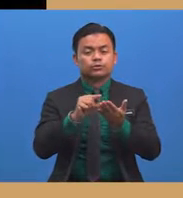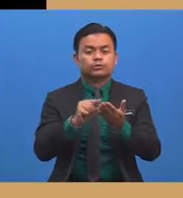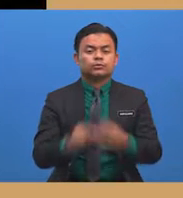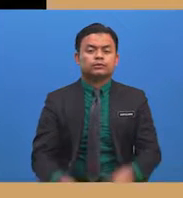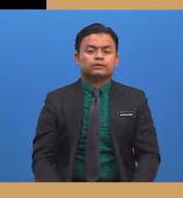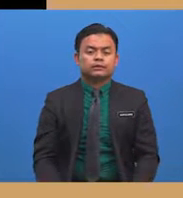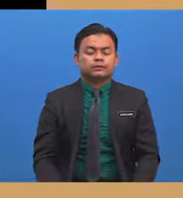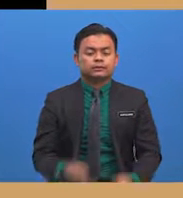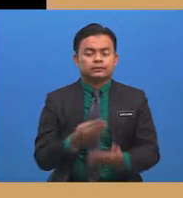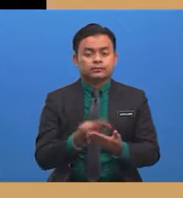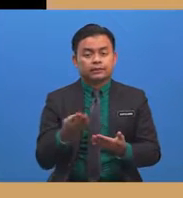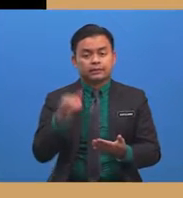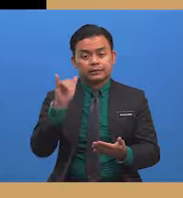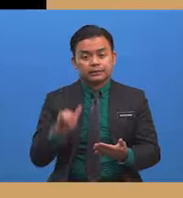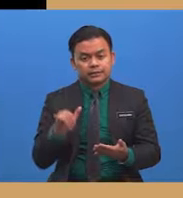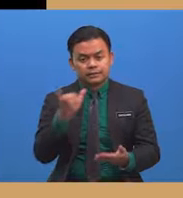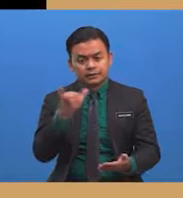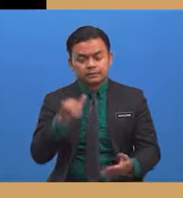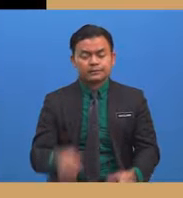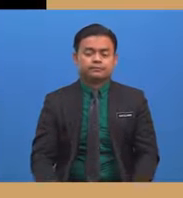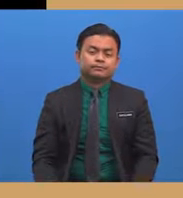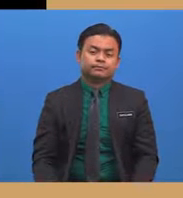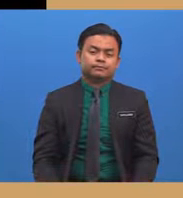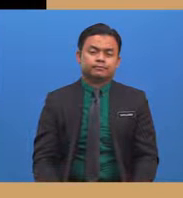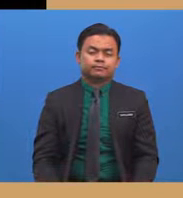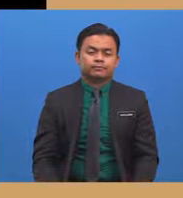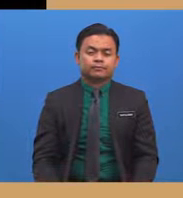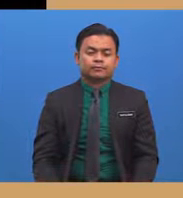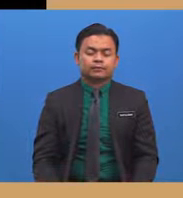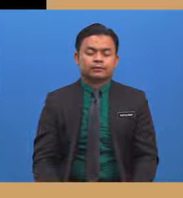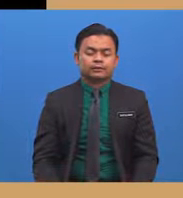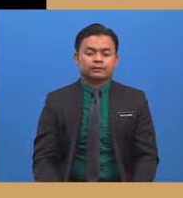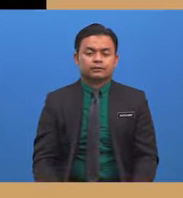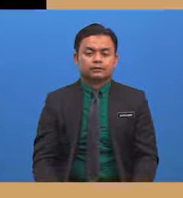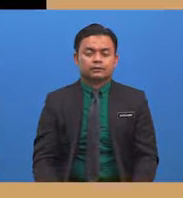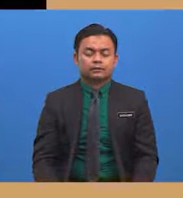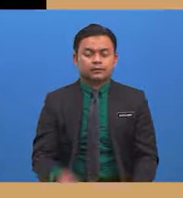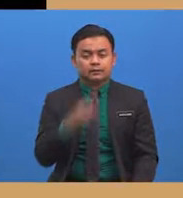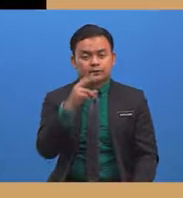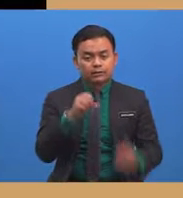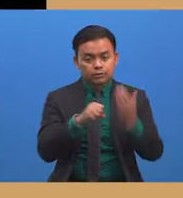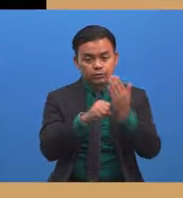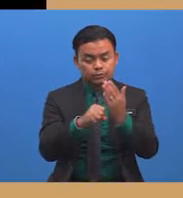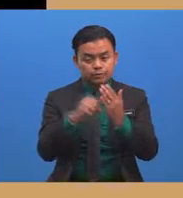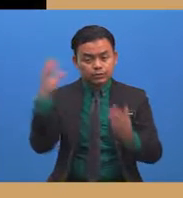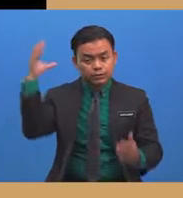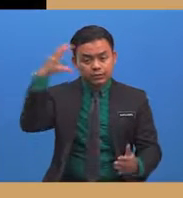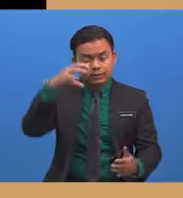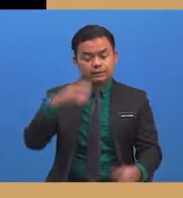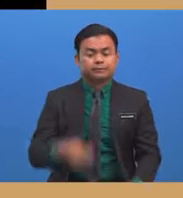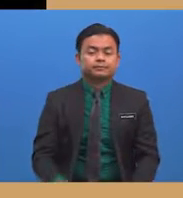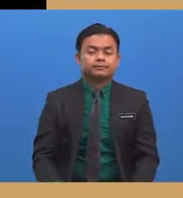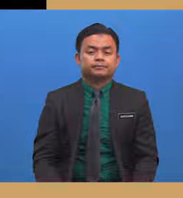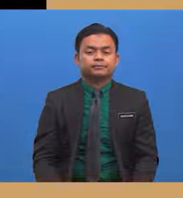kedua tadi. Eksperimen ini mengkaji bagaimana kedudukan sumber cahaya dan orientasi objek